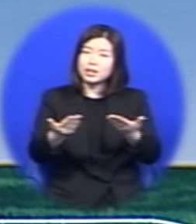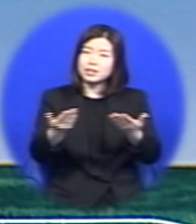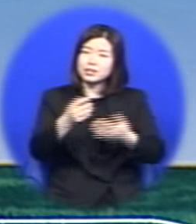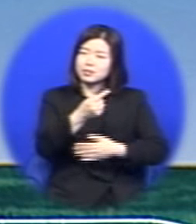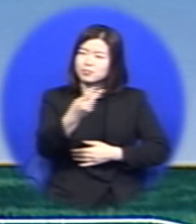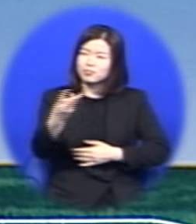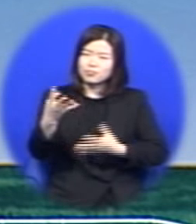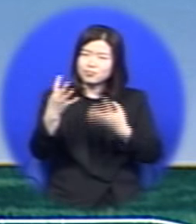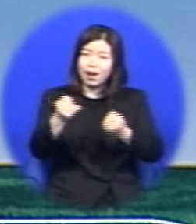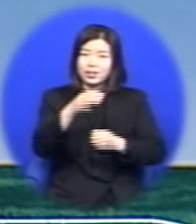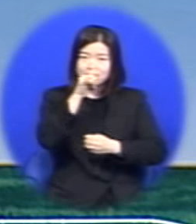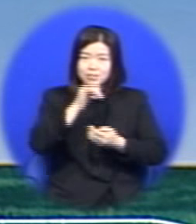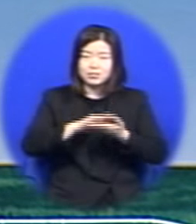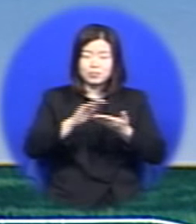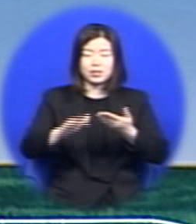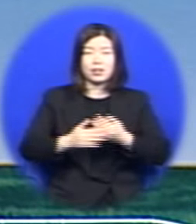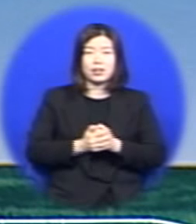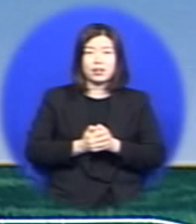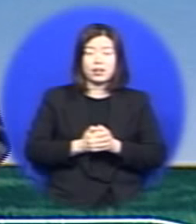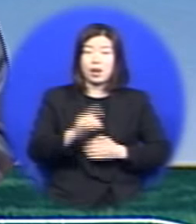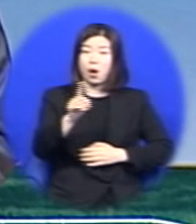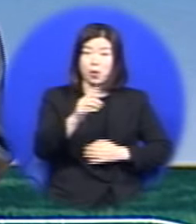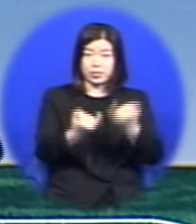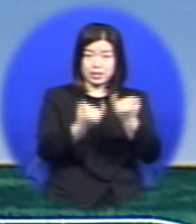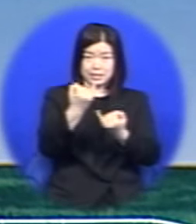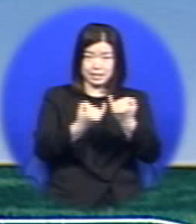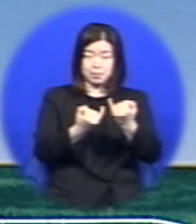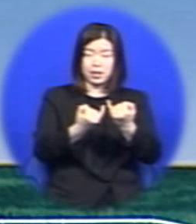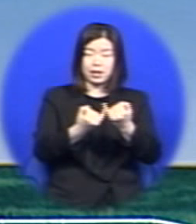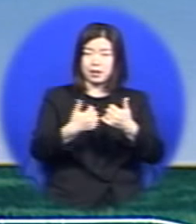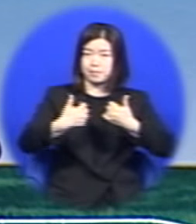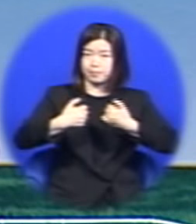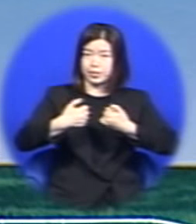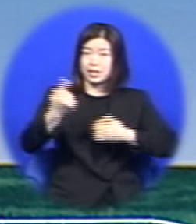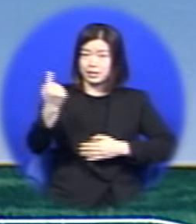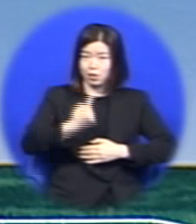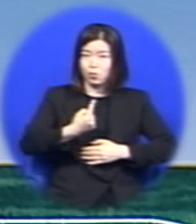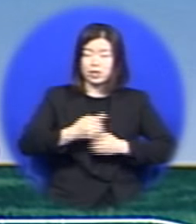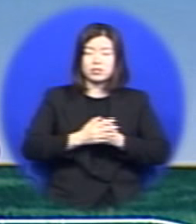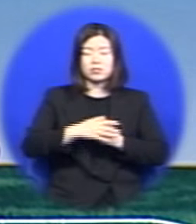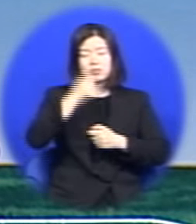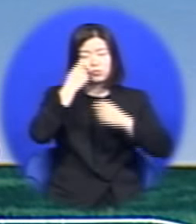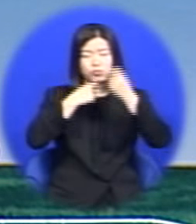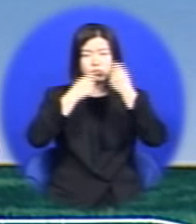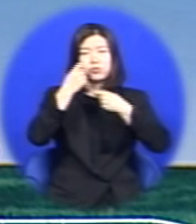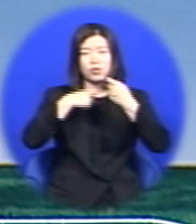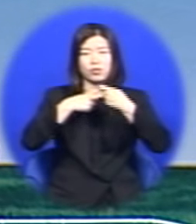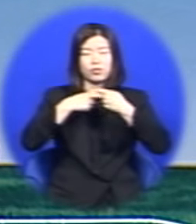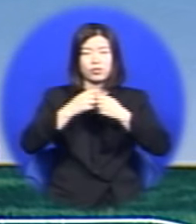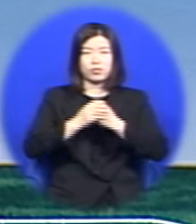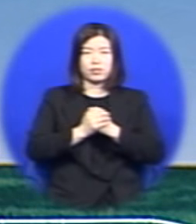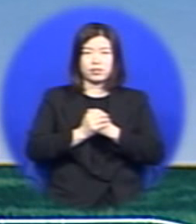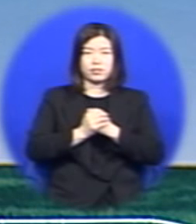가지가 아닙니다. 어떤 자매가 상담을 왔는데 울어요.